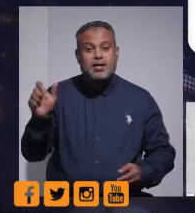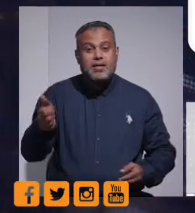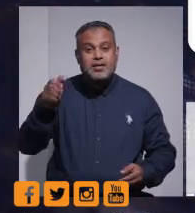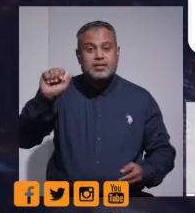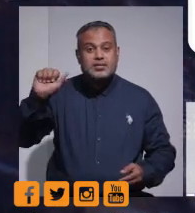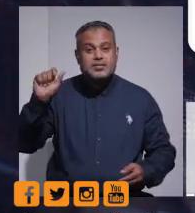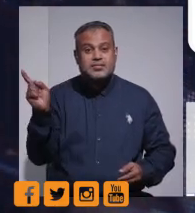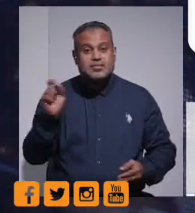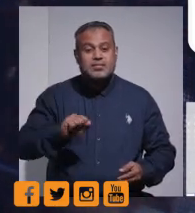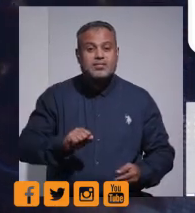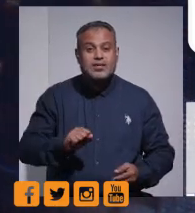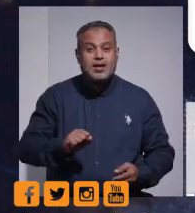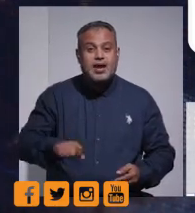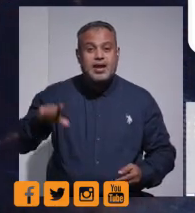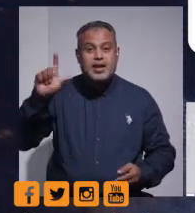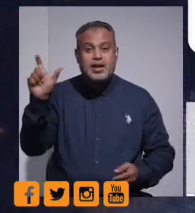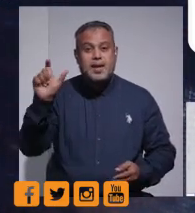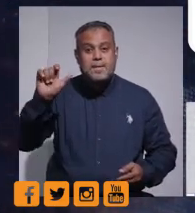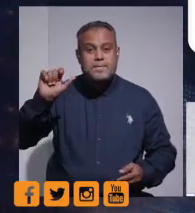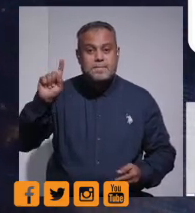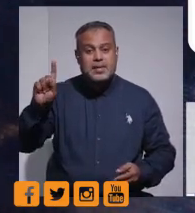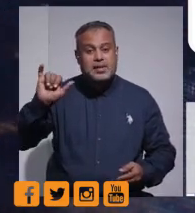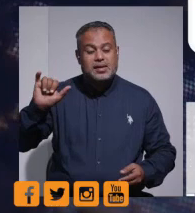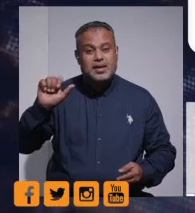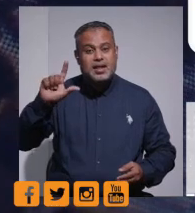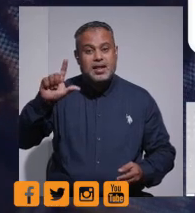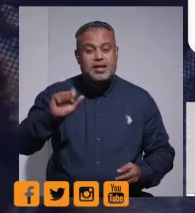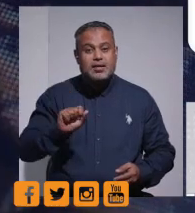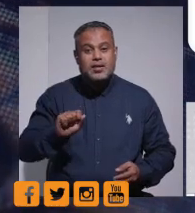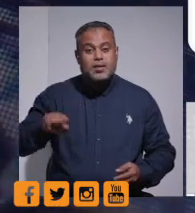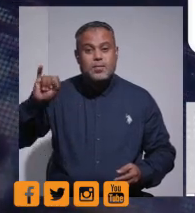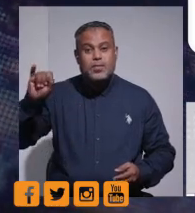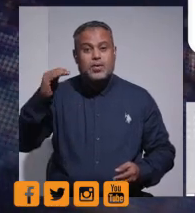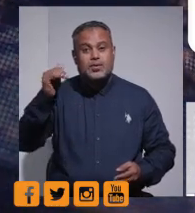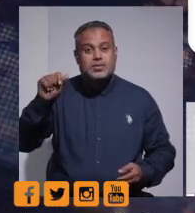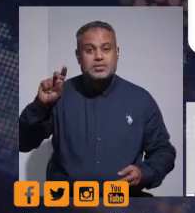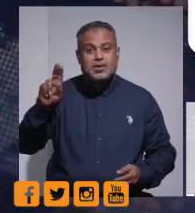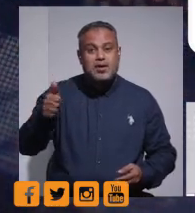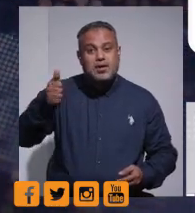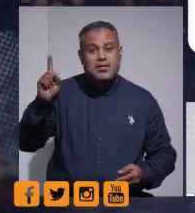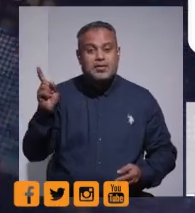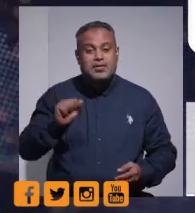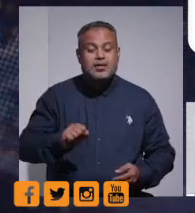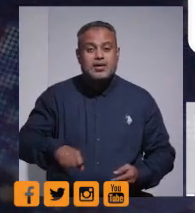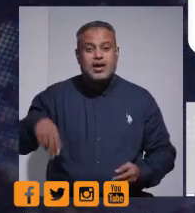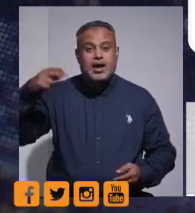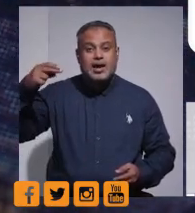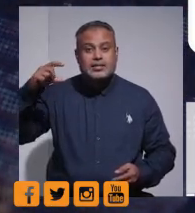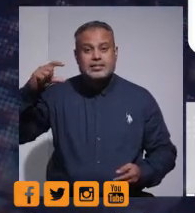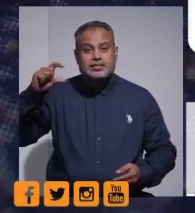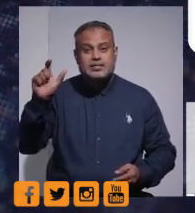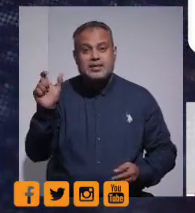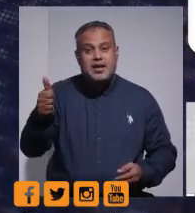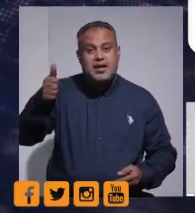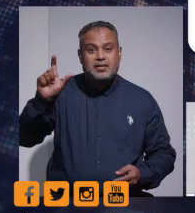زياد الذيب نبيل عبد الرقيب محمد الاديمي مختار محمد احمد عبد الرب عدنان محمد احمد عبد